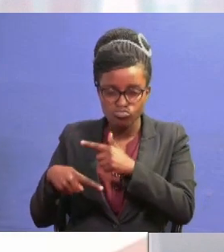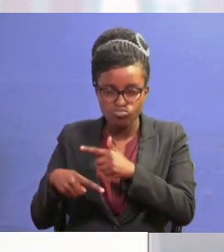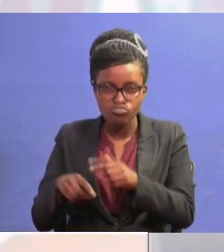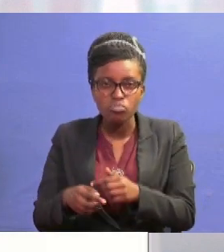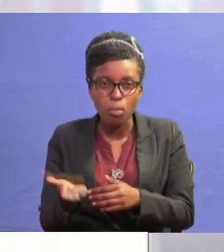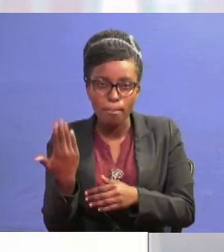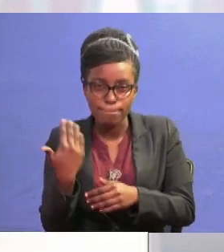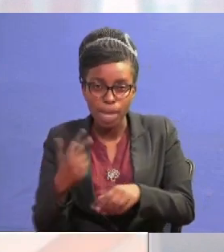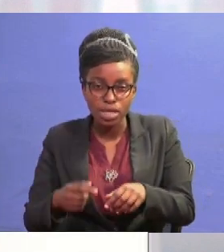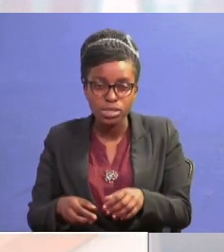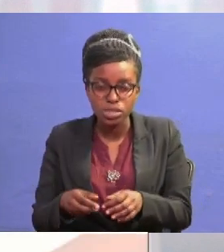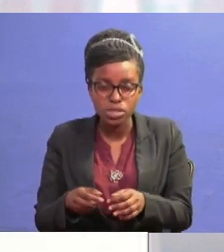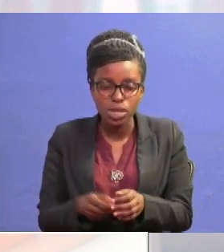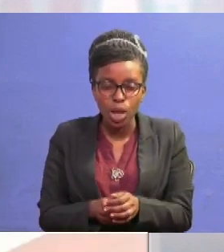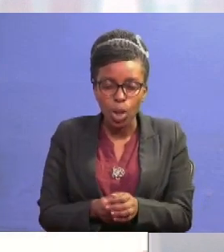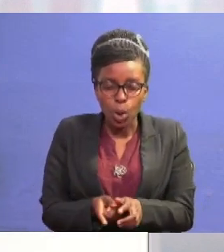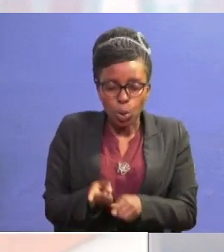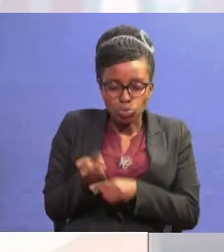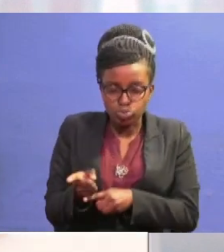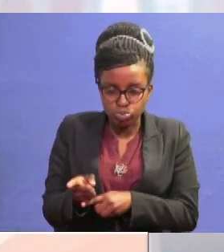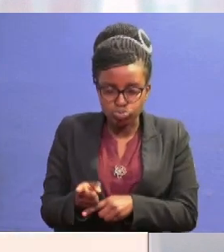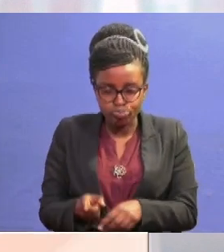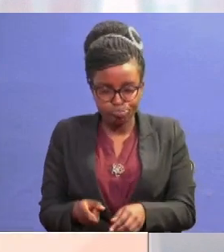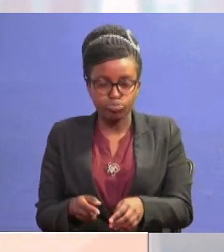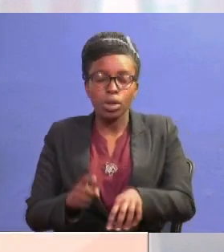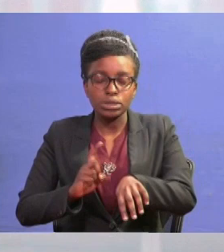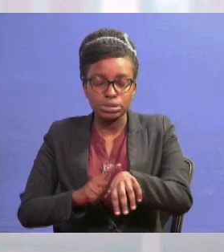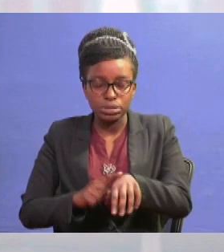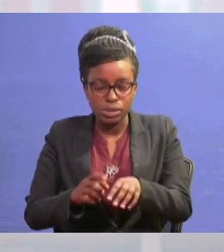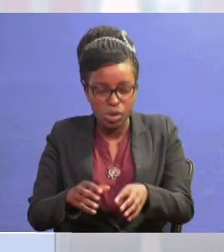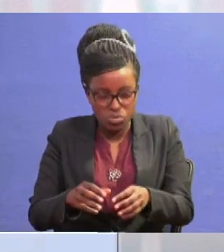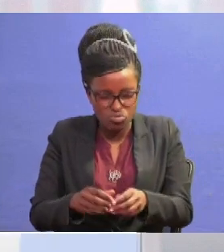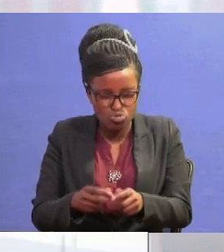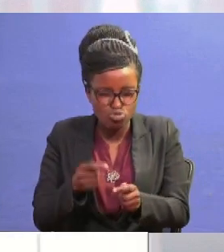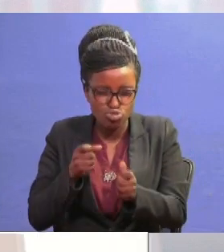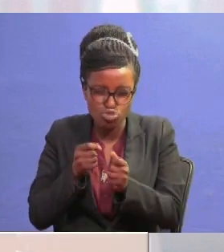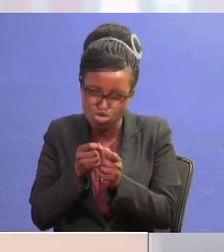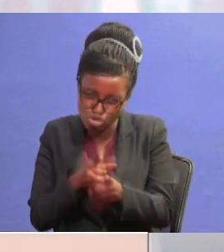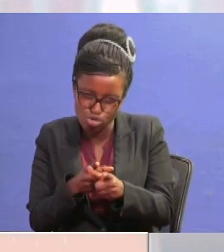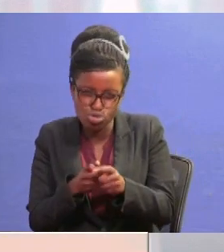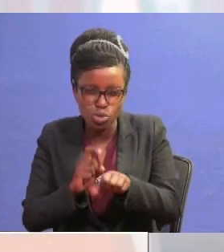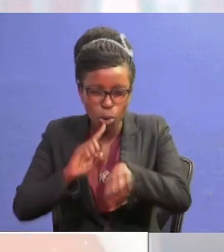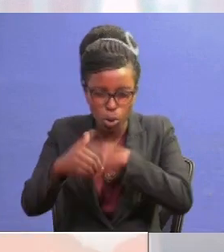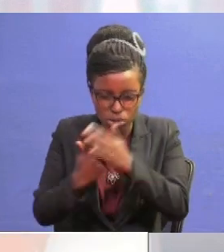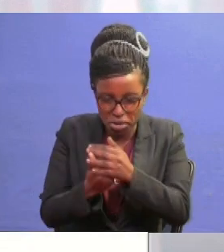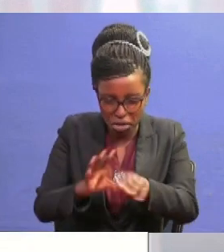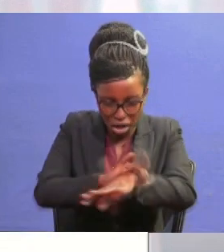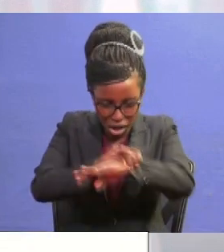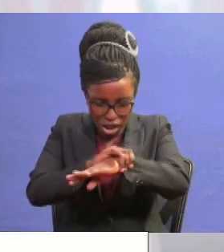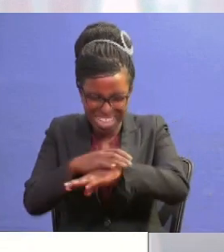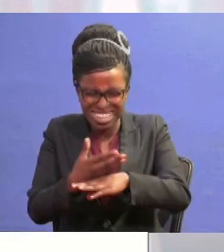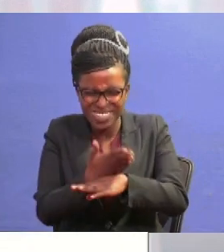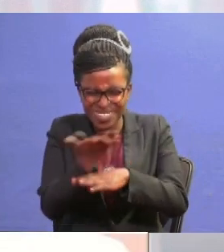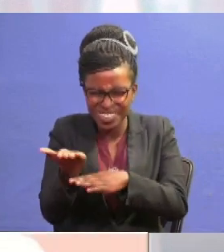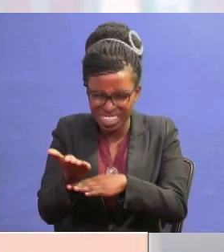alipigwa risasi nyumbani kwake baada ya kudaiwa kutishia kukabiliana na polisi waliokuwa wakijaribu kumkamata kufuatia